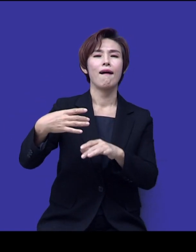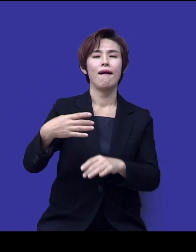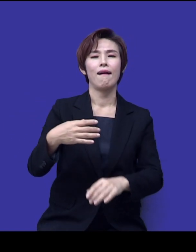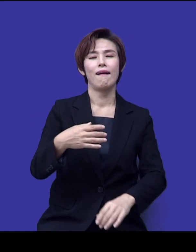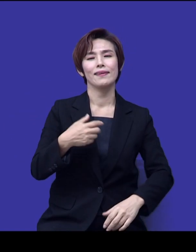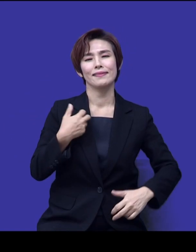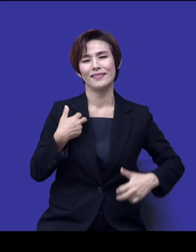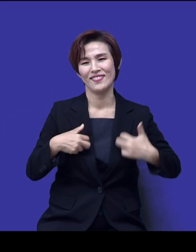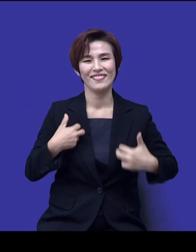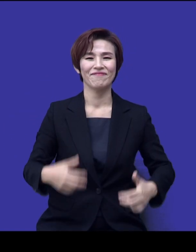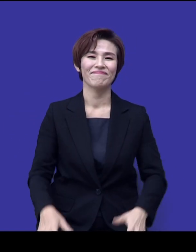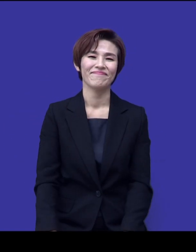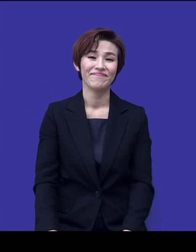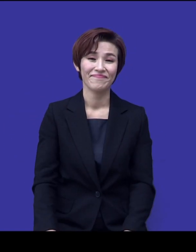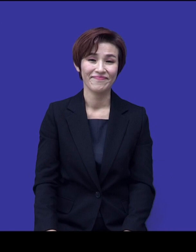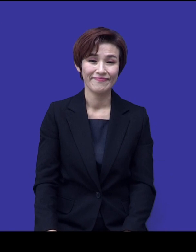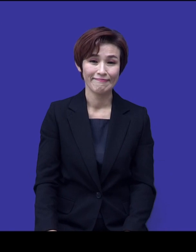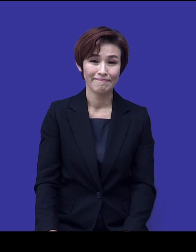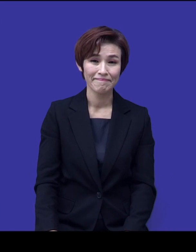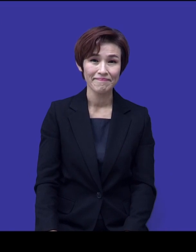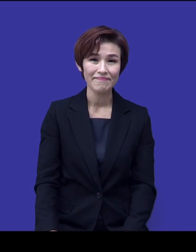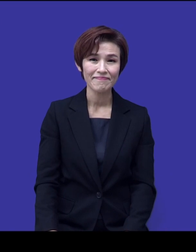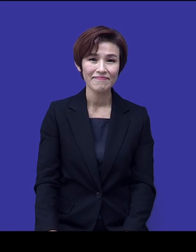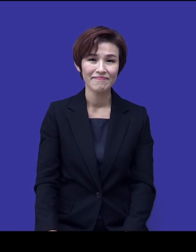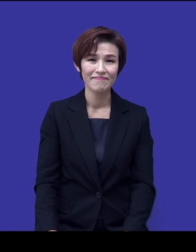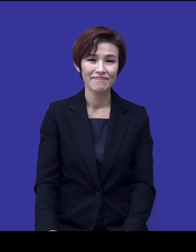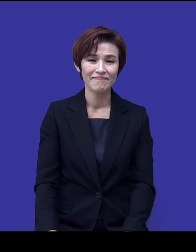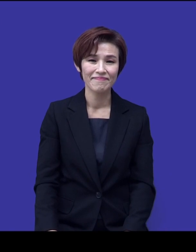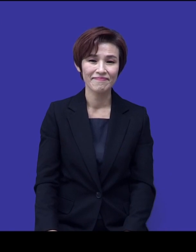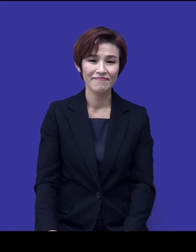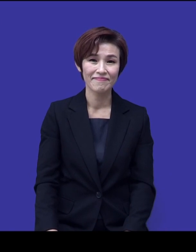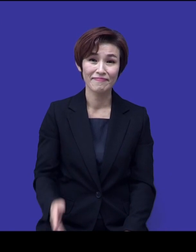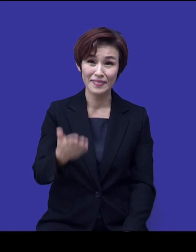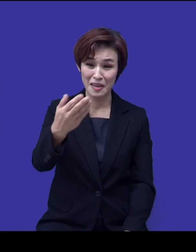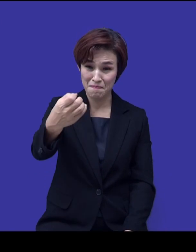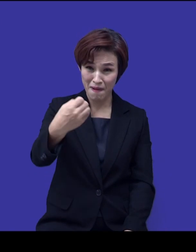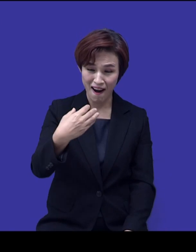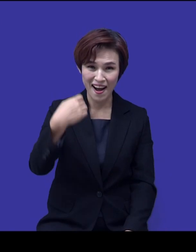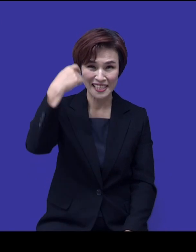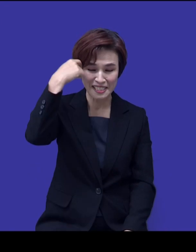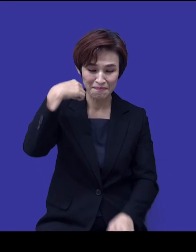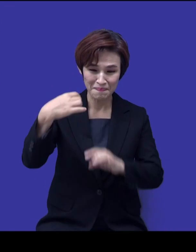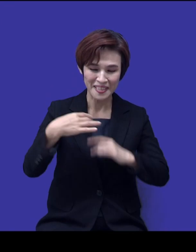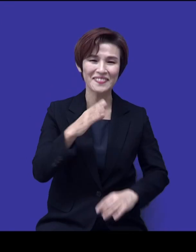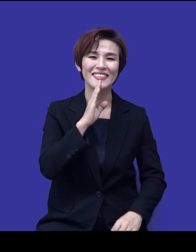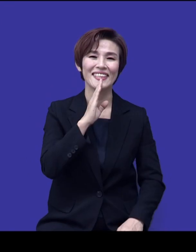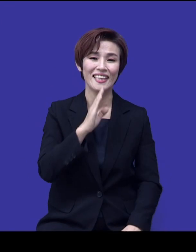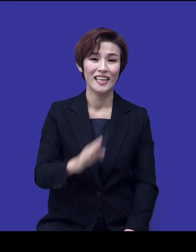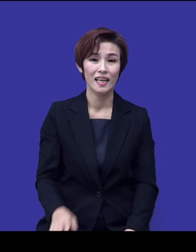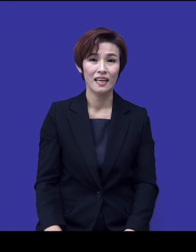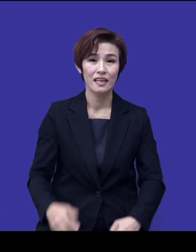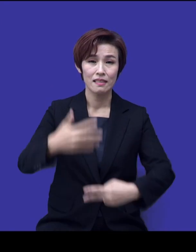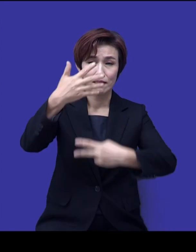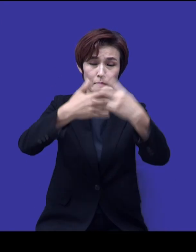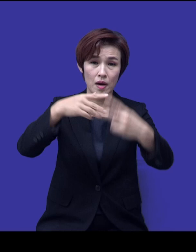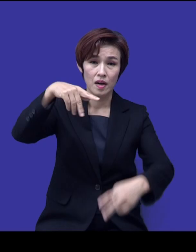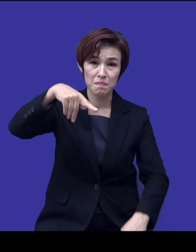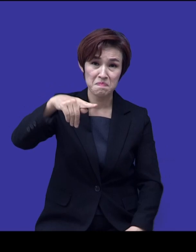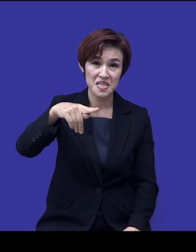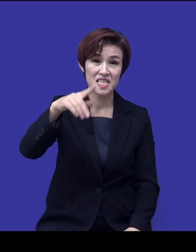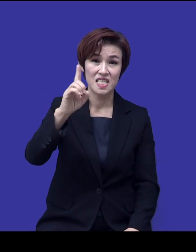얼마나 즐거워요. 예. 그렇지, 뭐, 말씀 들어도 저희가 확 전해지는데, 네. 그 드라마